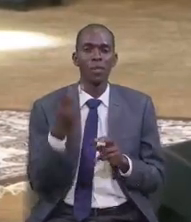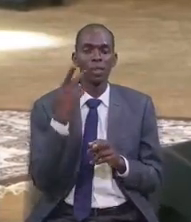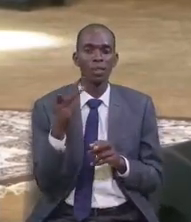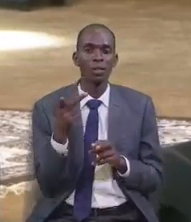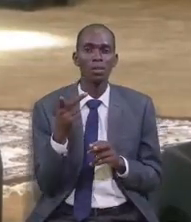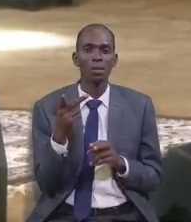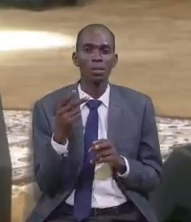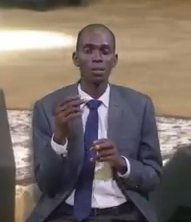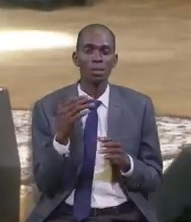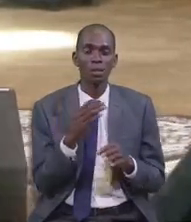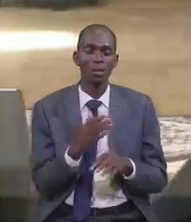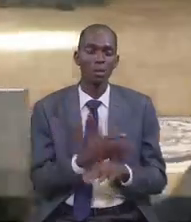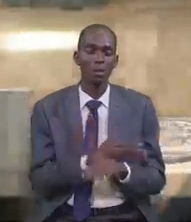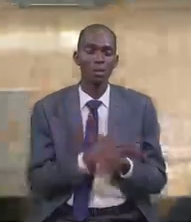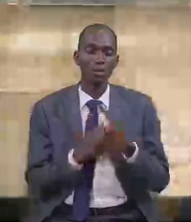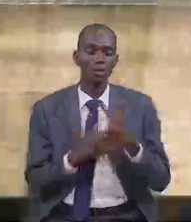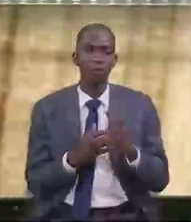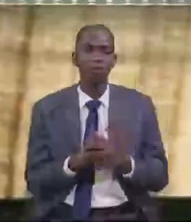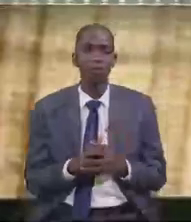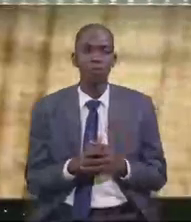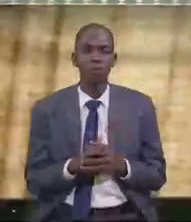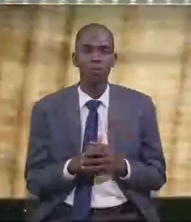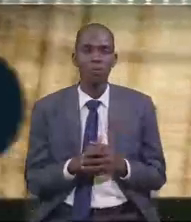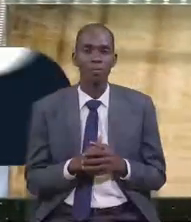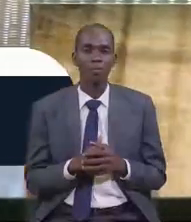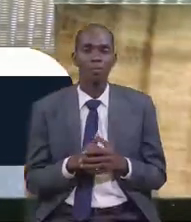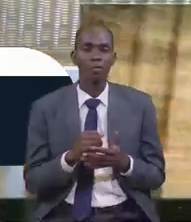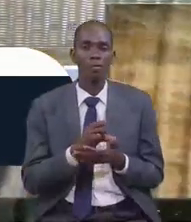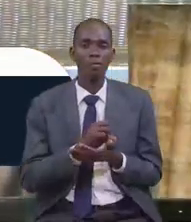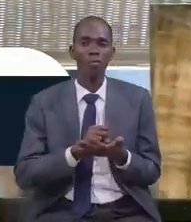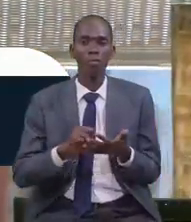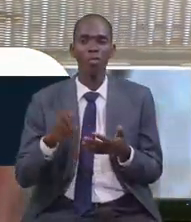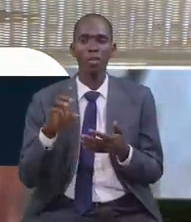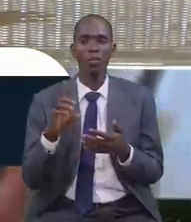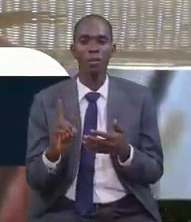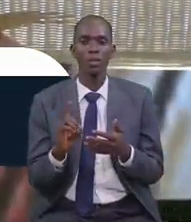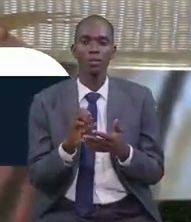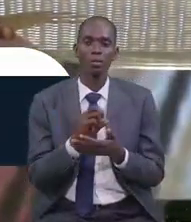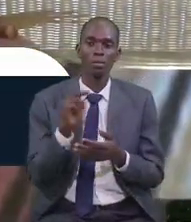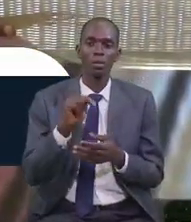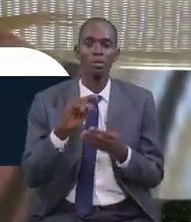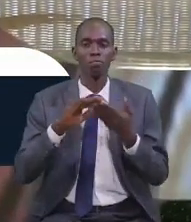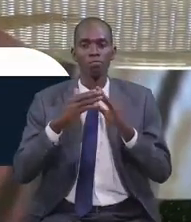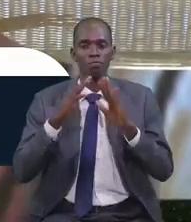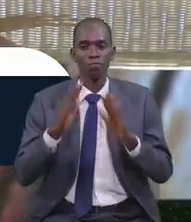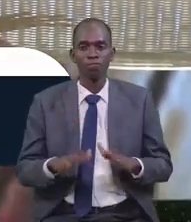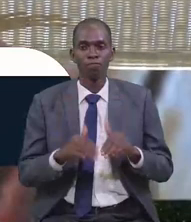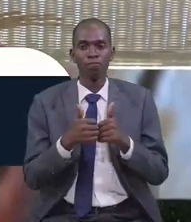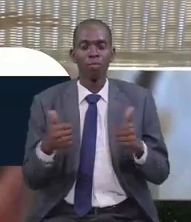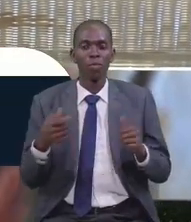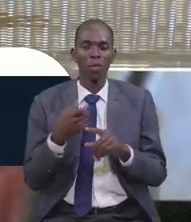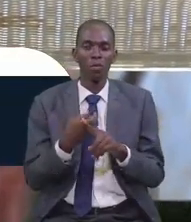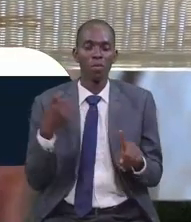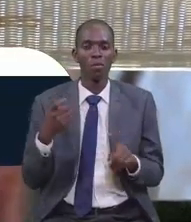deuxième partie. Si nous allons voir les Naziréens sanctifiés, séparés de l'impiété.